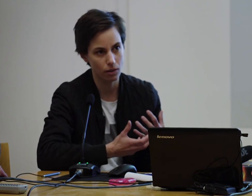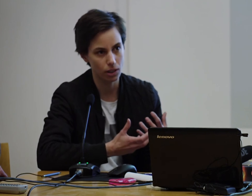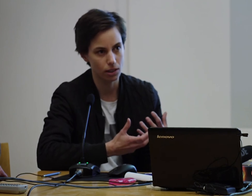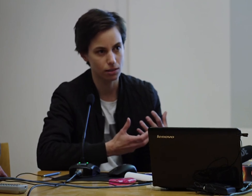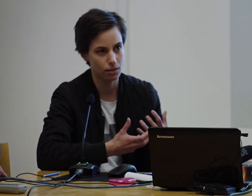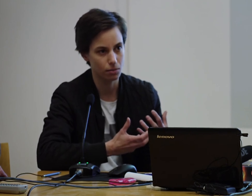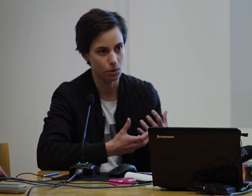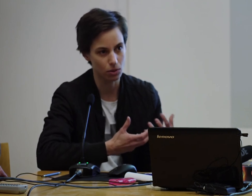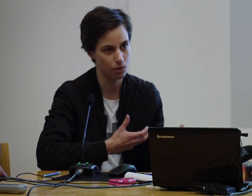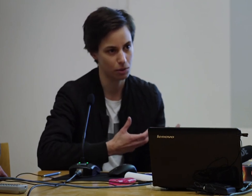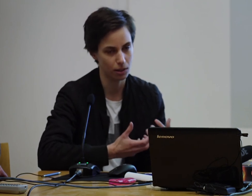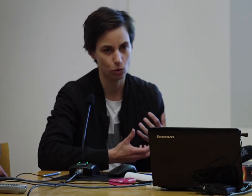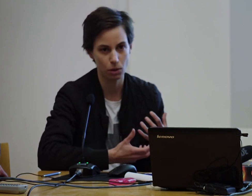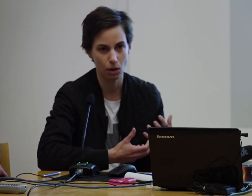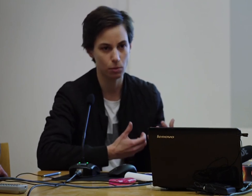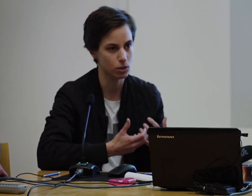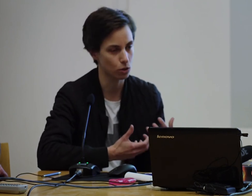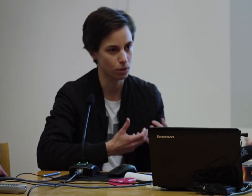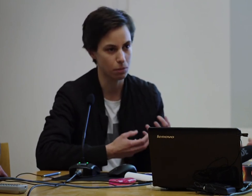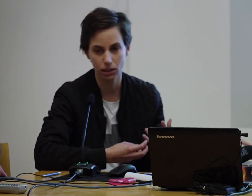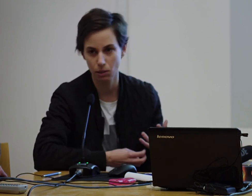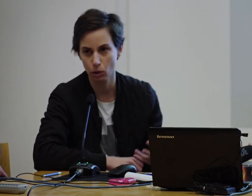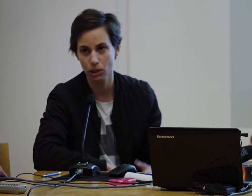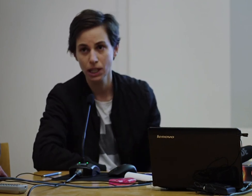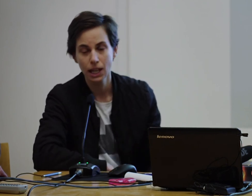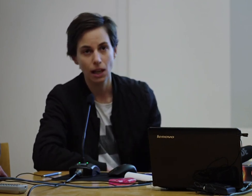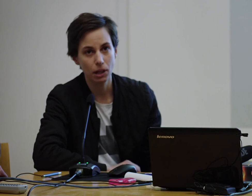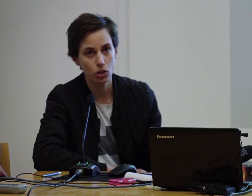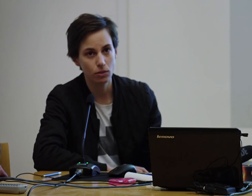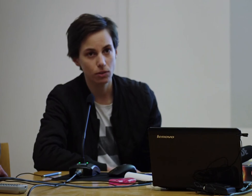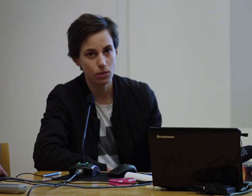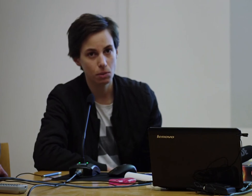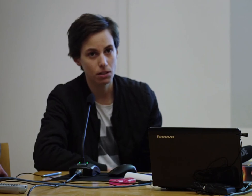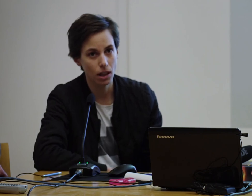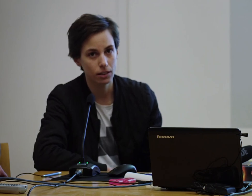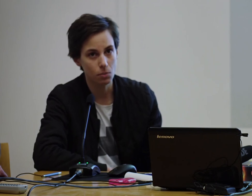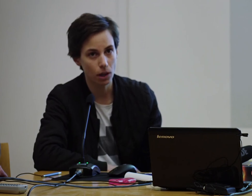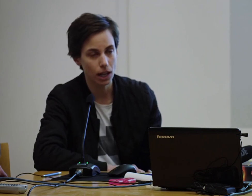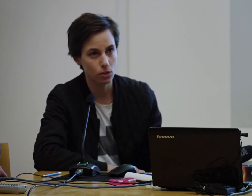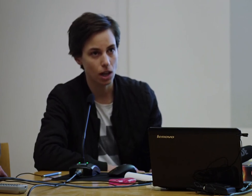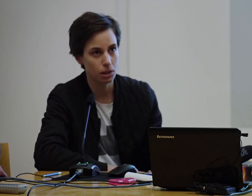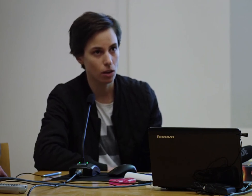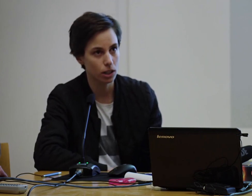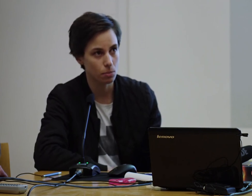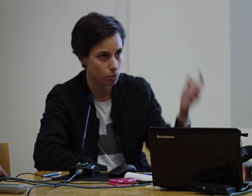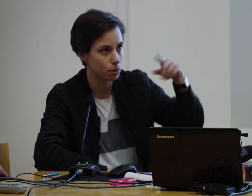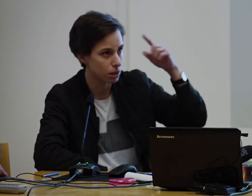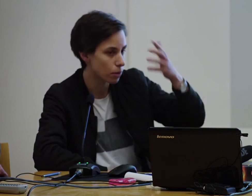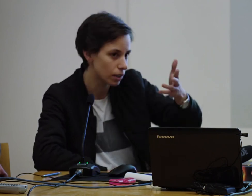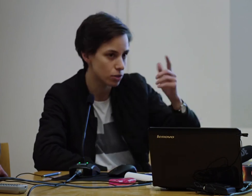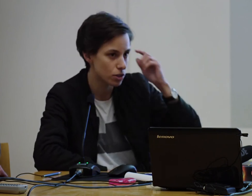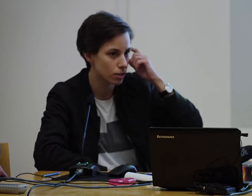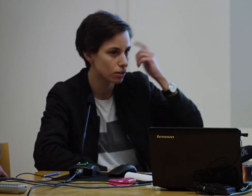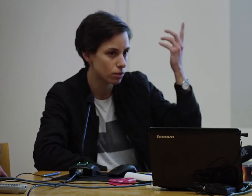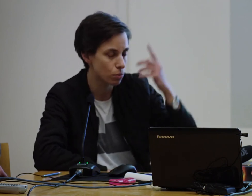nerobiť so zdravými ľuďmi, alebo iba s normatívnymi ľuďmi. Napríklad, že v zmysle displeja to znamenalo, keď sme robili my